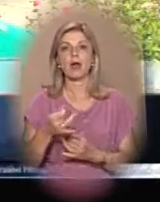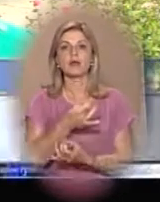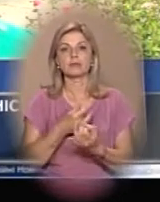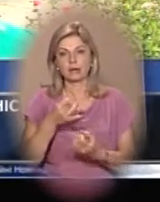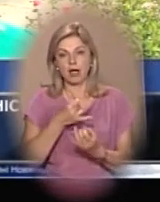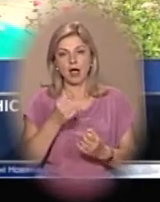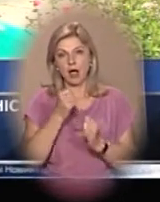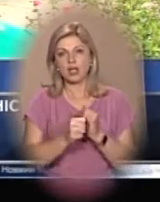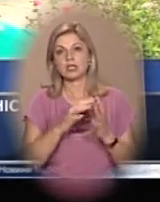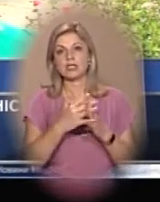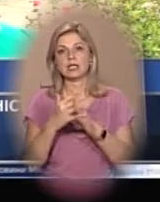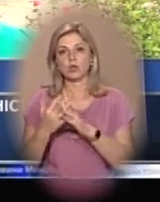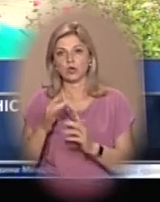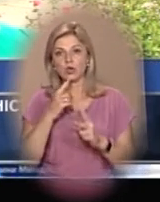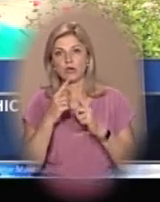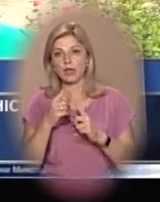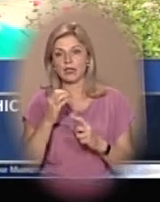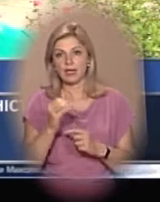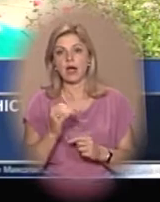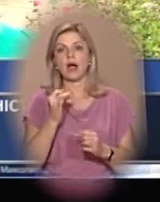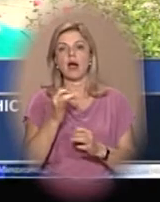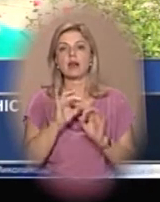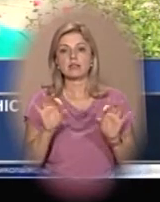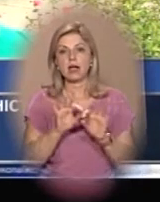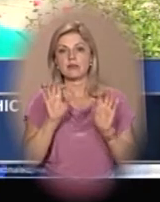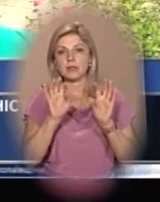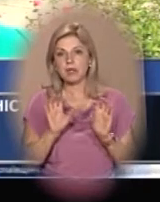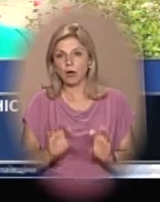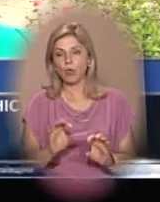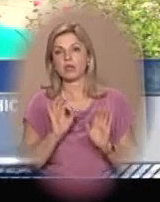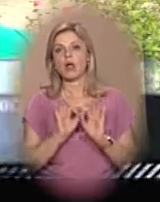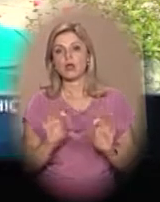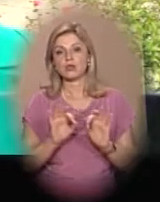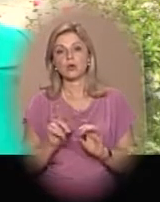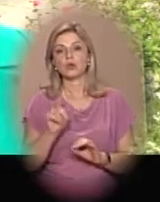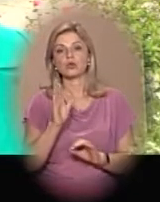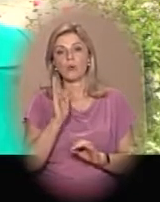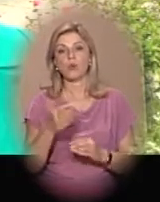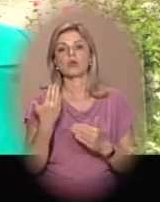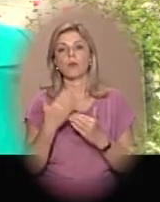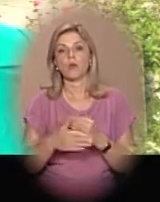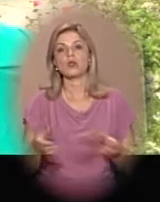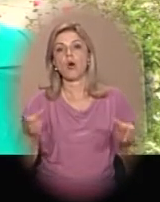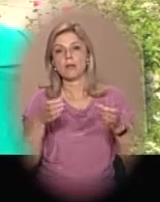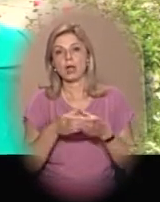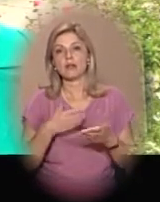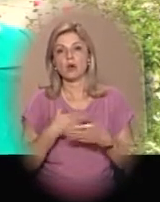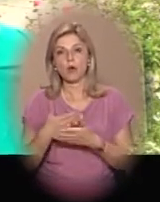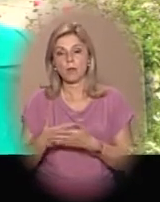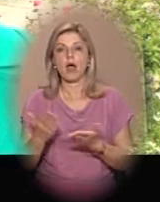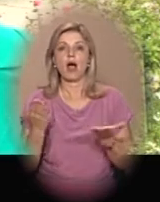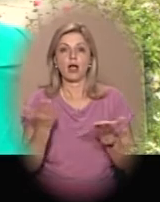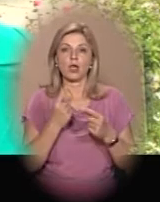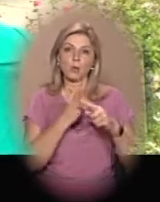обговорення, розказуємо їм закон, розказуємо їм те, що буде після об'єднання громад, які плюси,